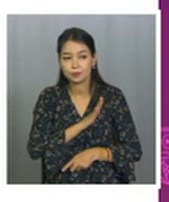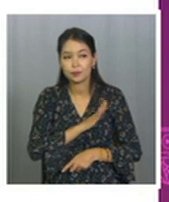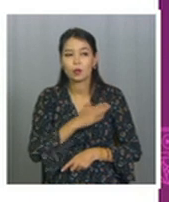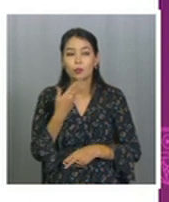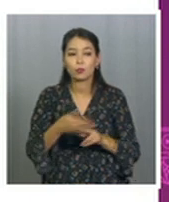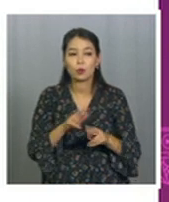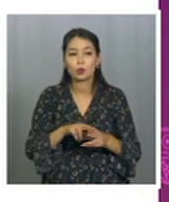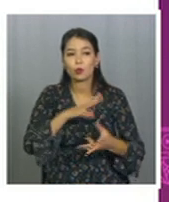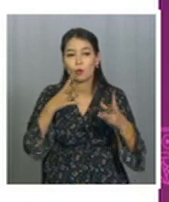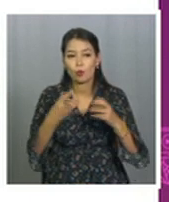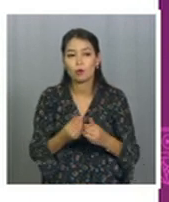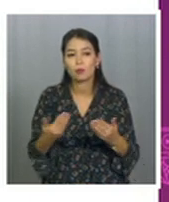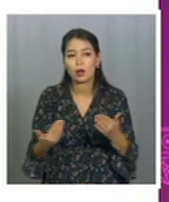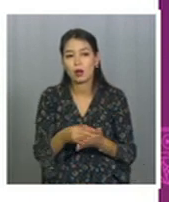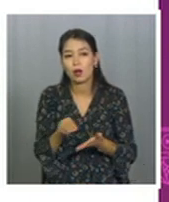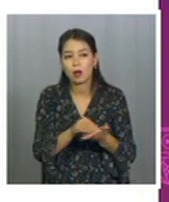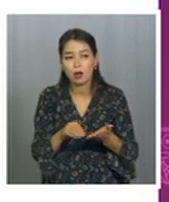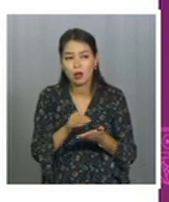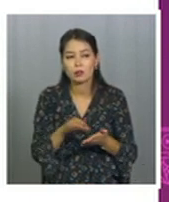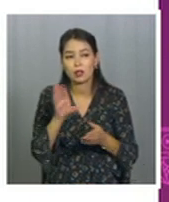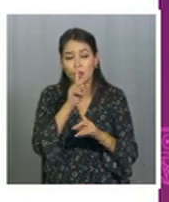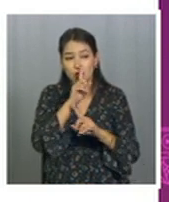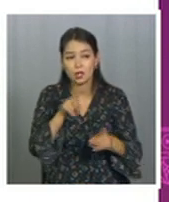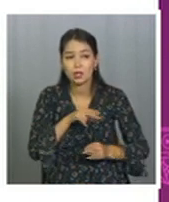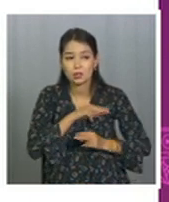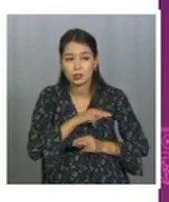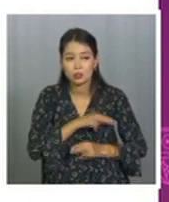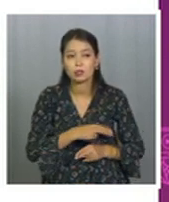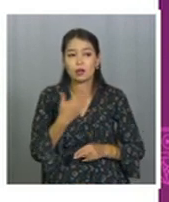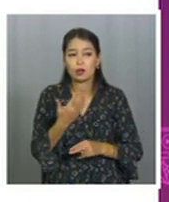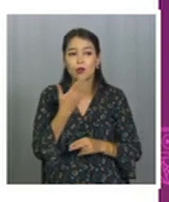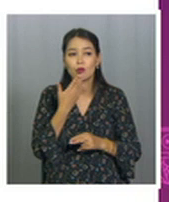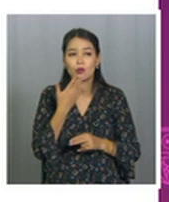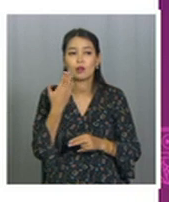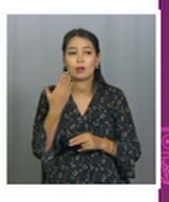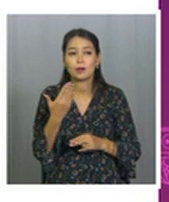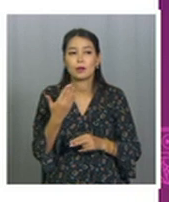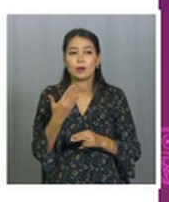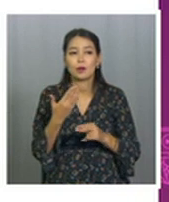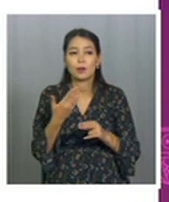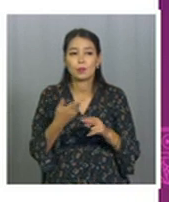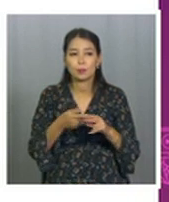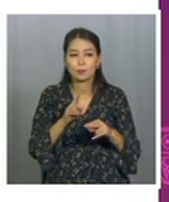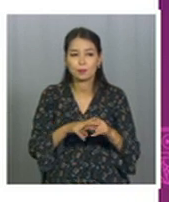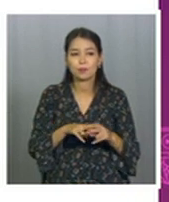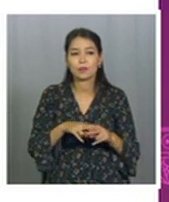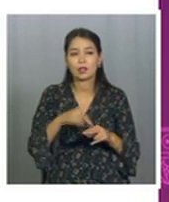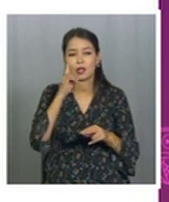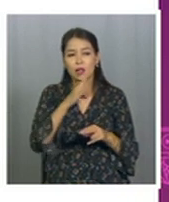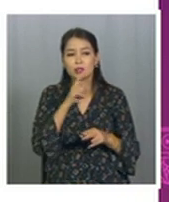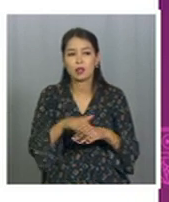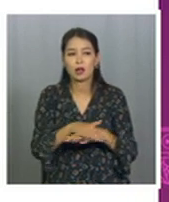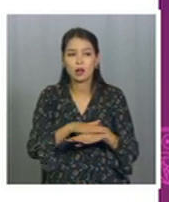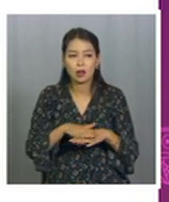мен қайталанбастығы жағынан ерекше еңбек. Мәдениеті тарихындағы қазақ халқы ән күйлерінің түп нұсқалық орындалуын